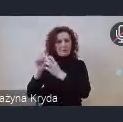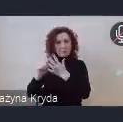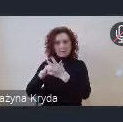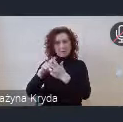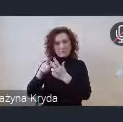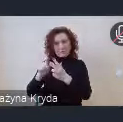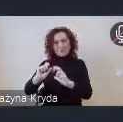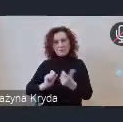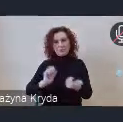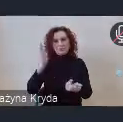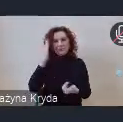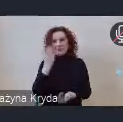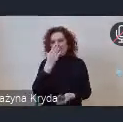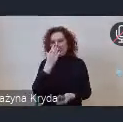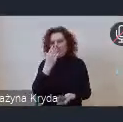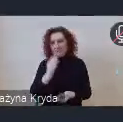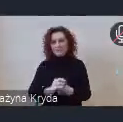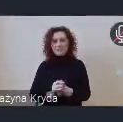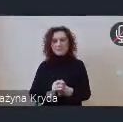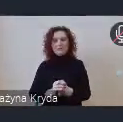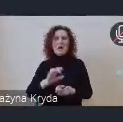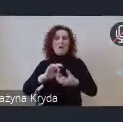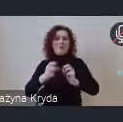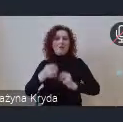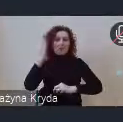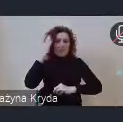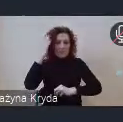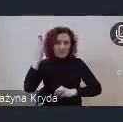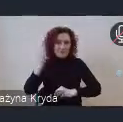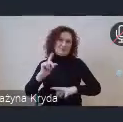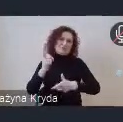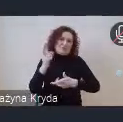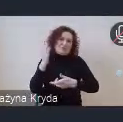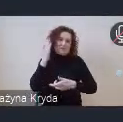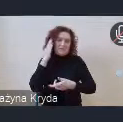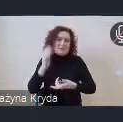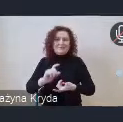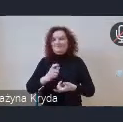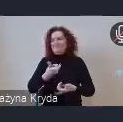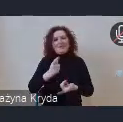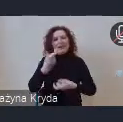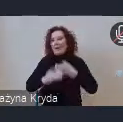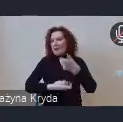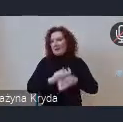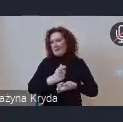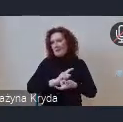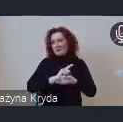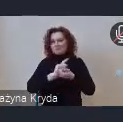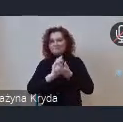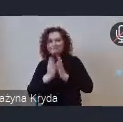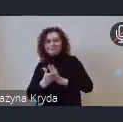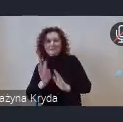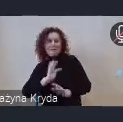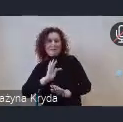czym ona jest i tak dalej bo jak będziecie wiedzieć to też będziecie mieli jakiś jakieś przełożenie na własną rzeczywistość będziecie mogli